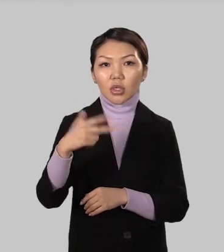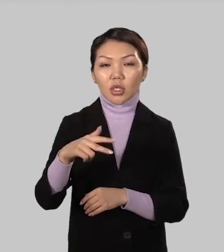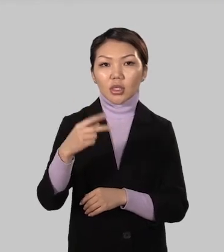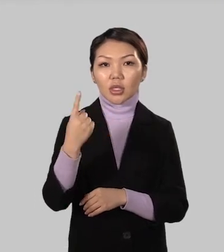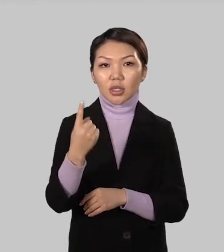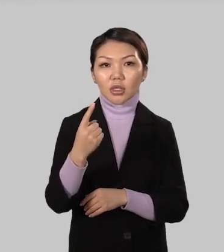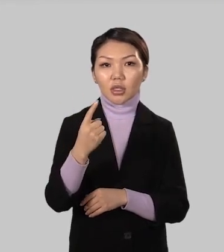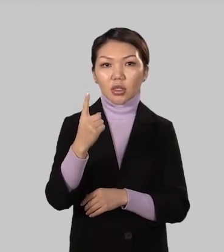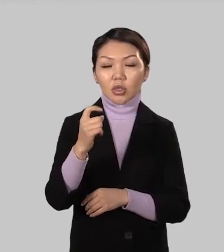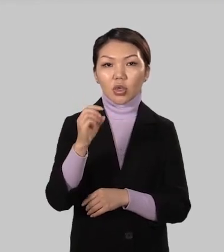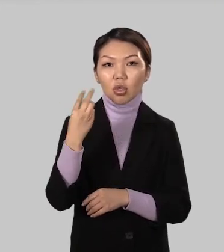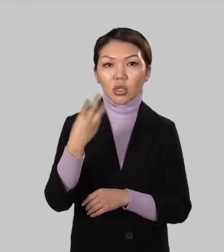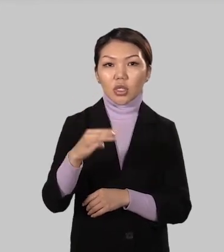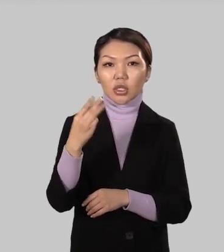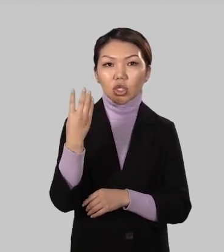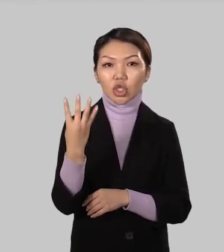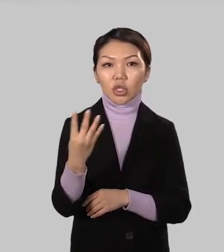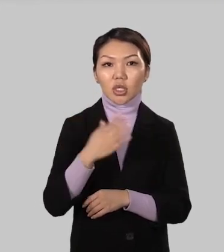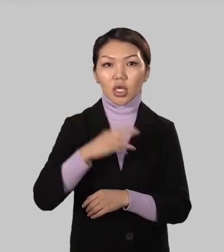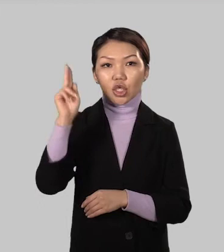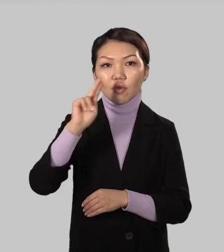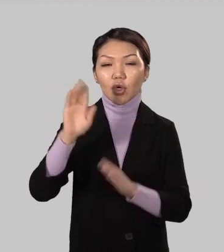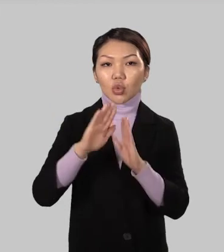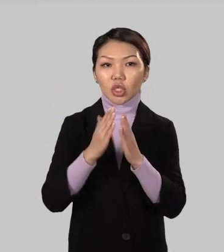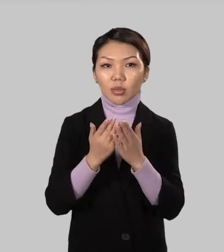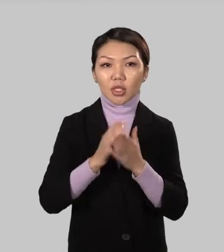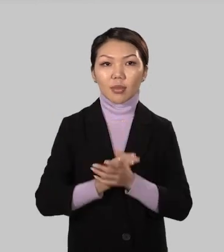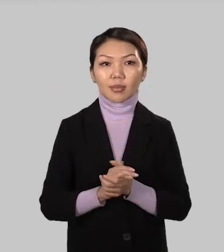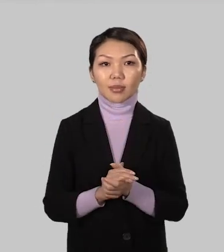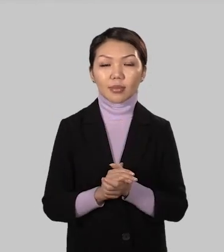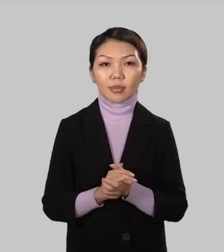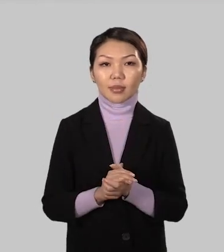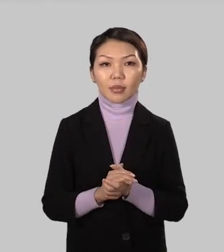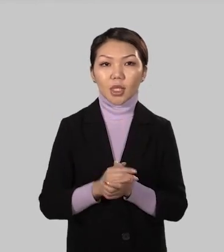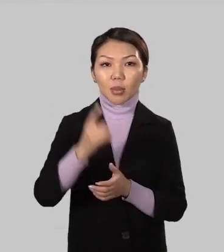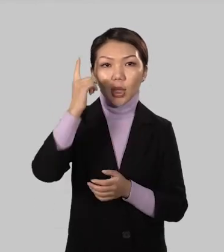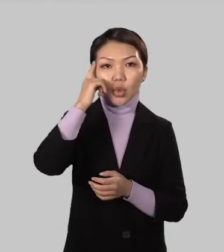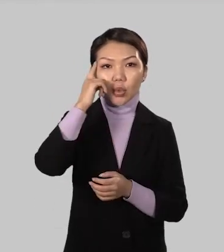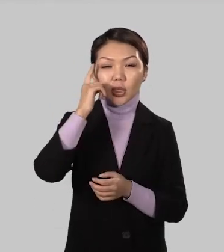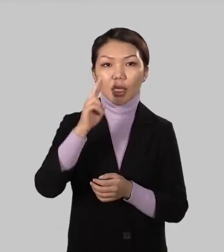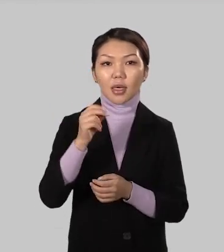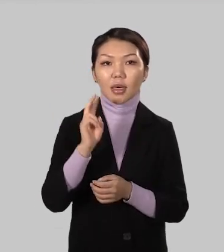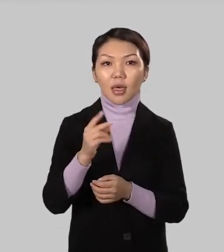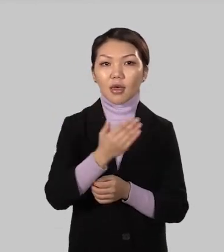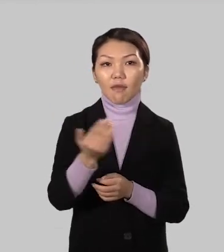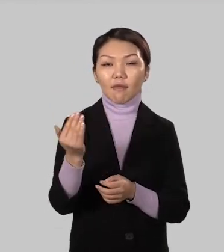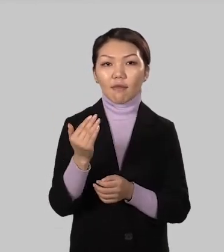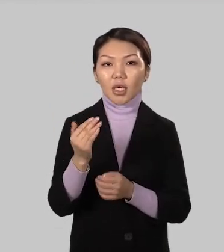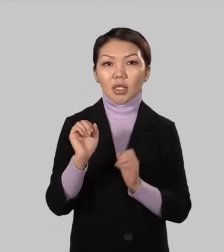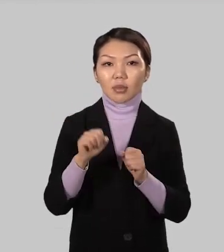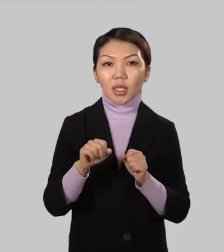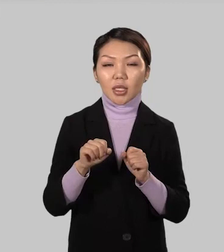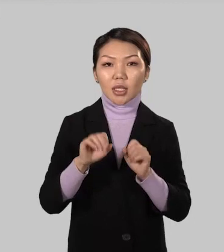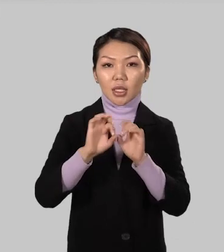и 131 134 нашего учебника подумайте как бы вы